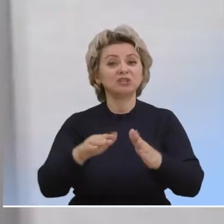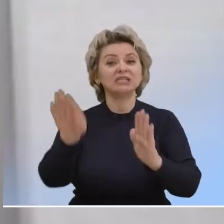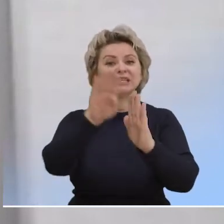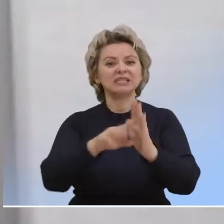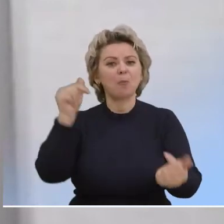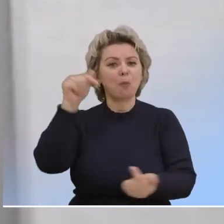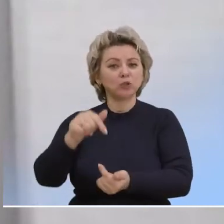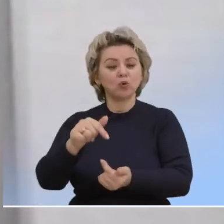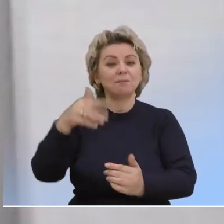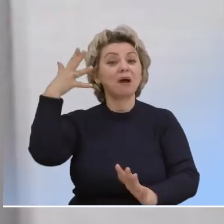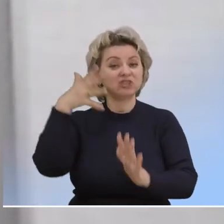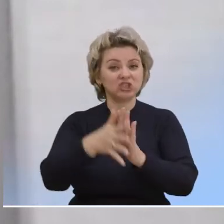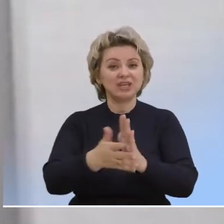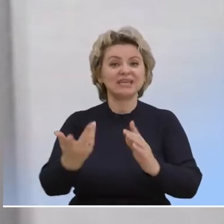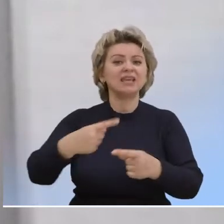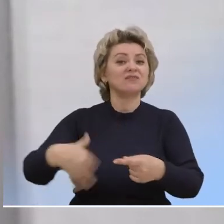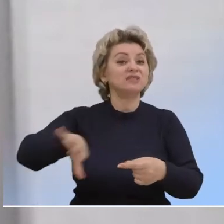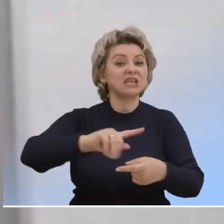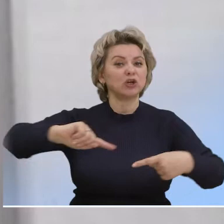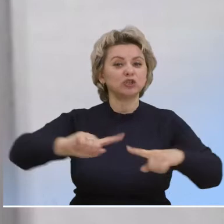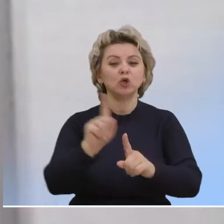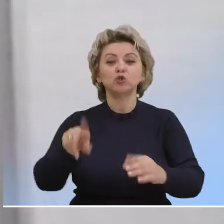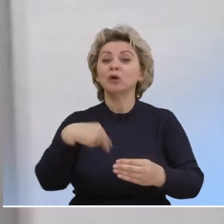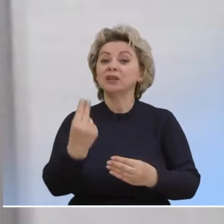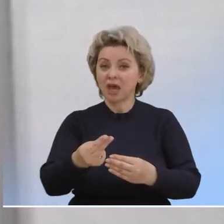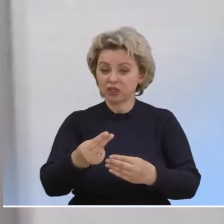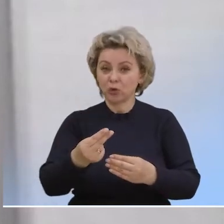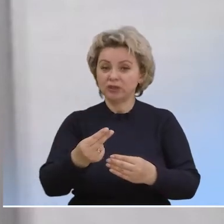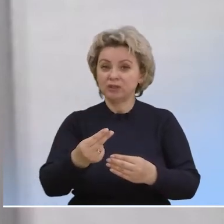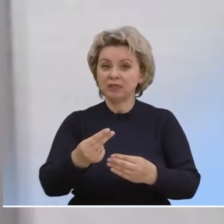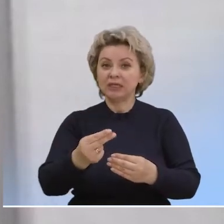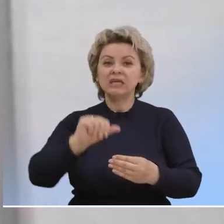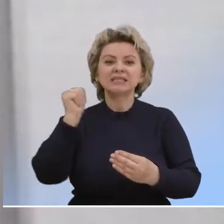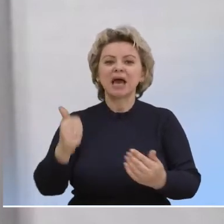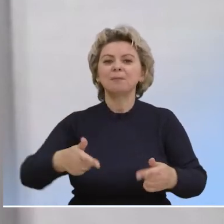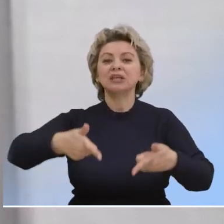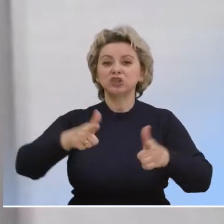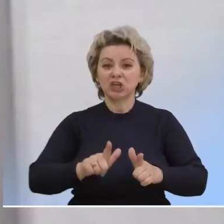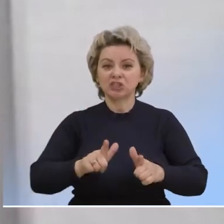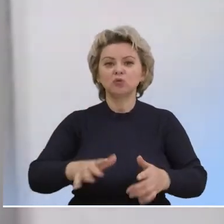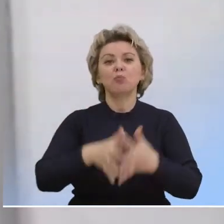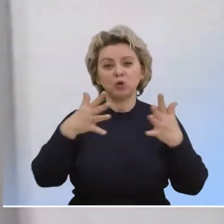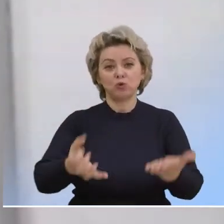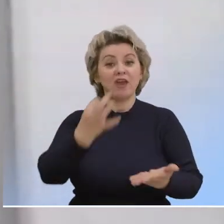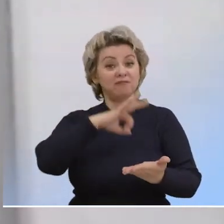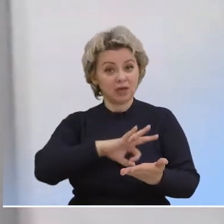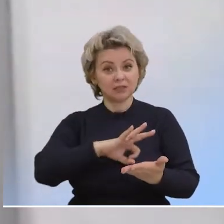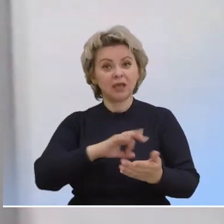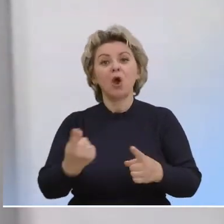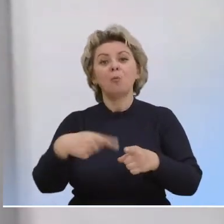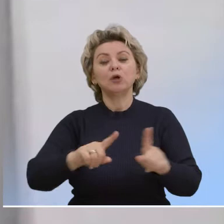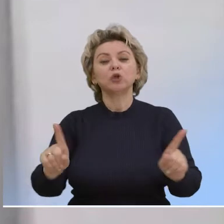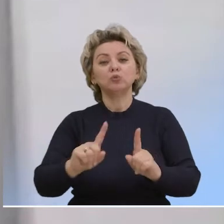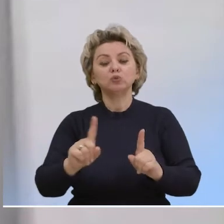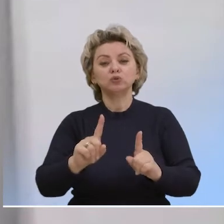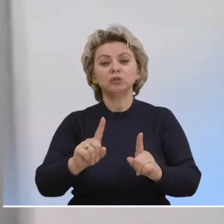именно с системным подходом по внедрению этих всех технологий, что дает самый настоящий синергический эффект. Потому